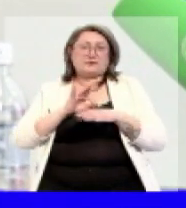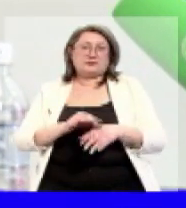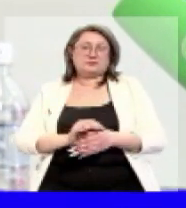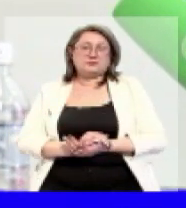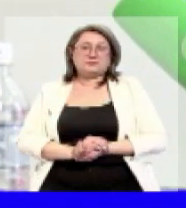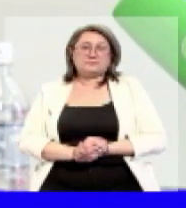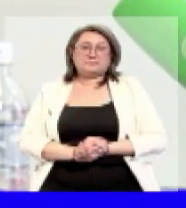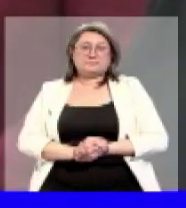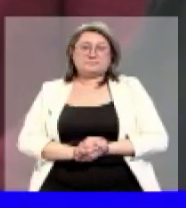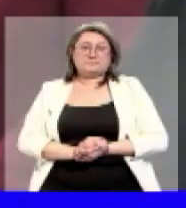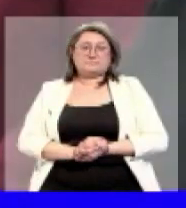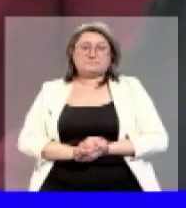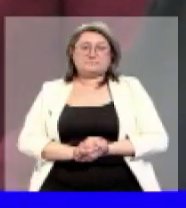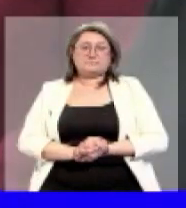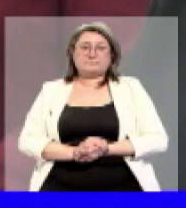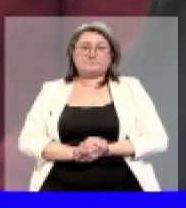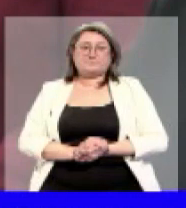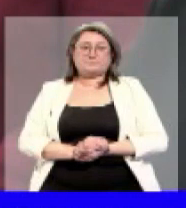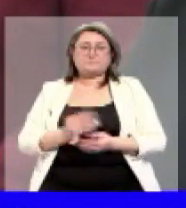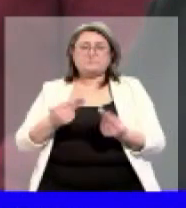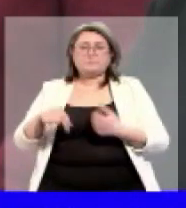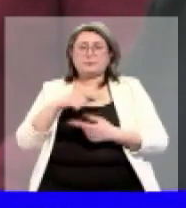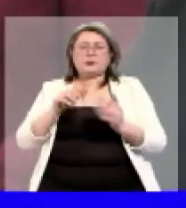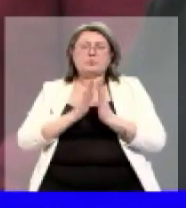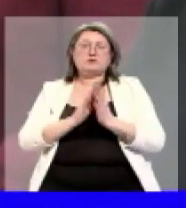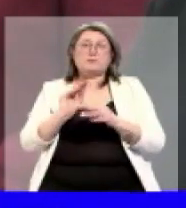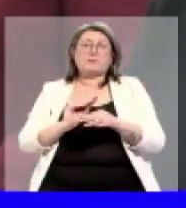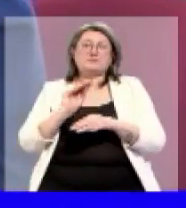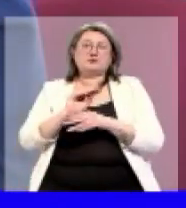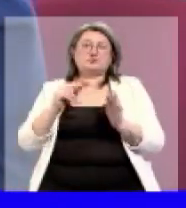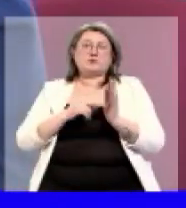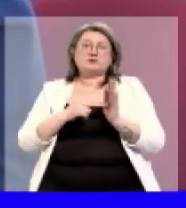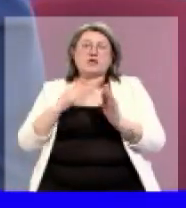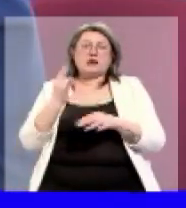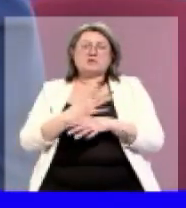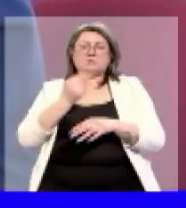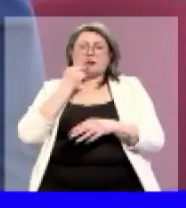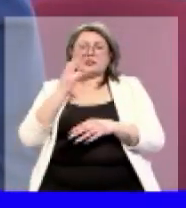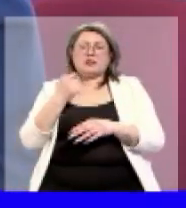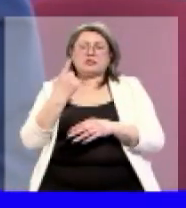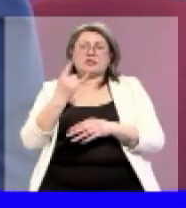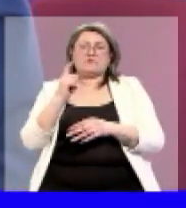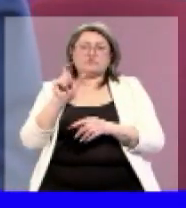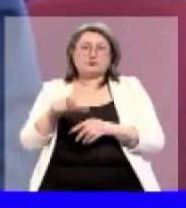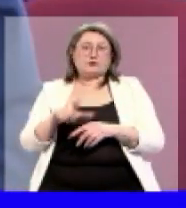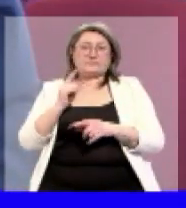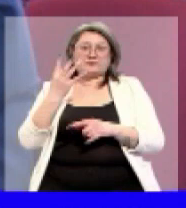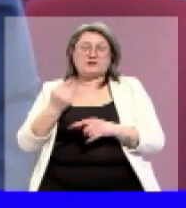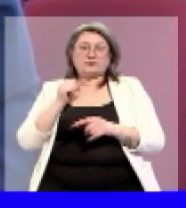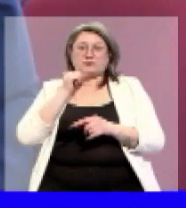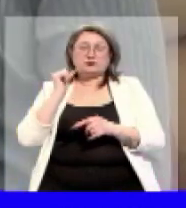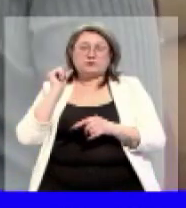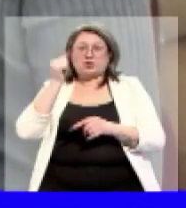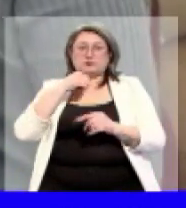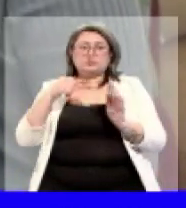белгісіз. Кәсіпкерлер күніне бір оқушыға шақталған бір реттік тамақтану құнын көтеруді сұрайды. Өткен жылы баға